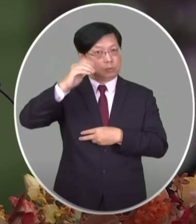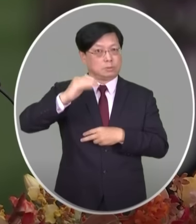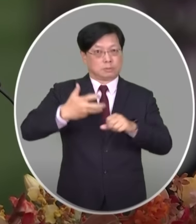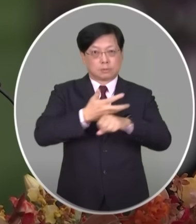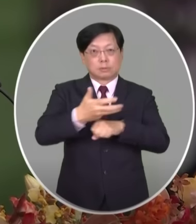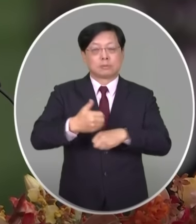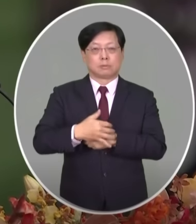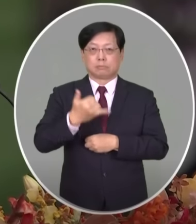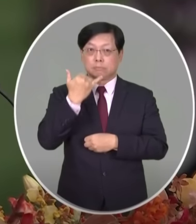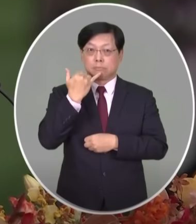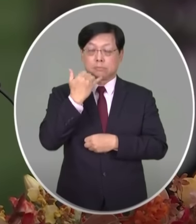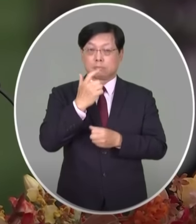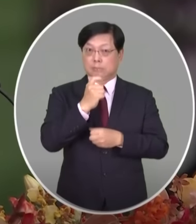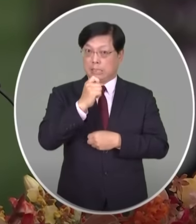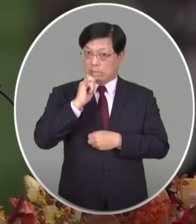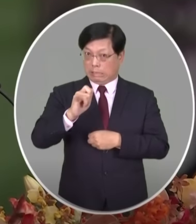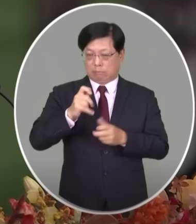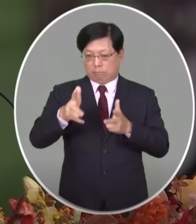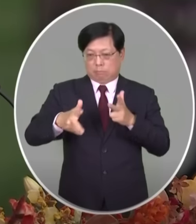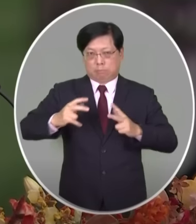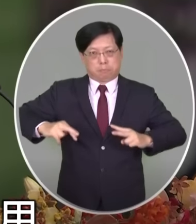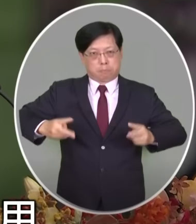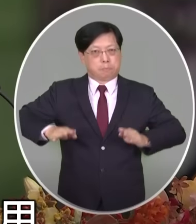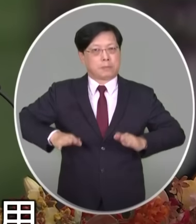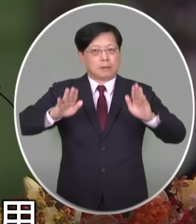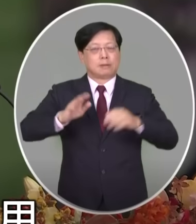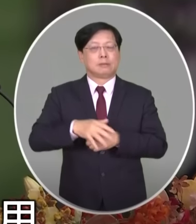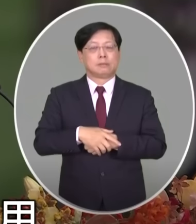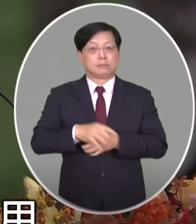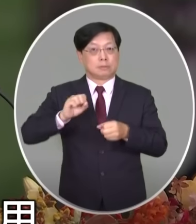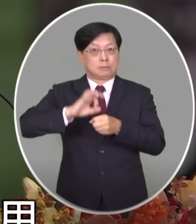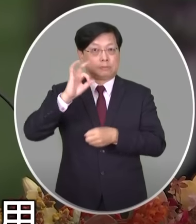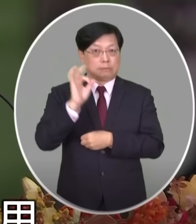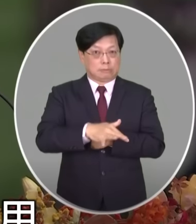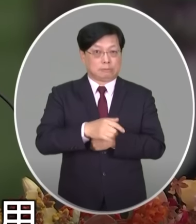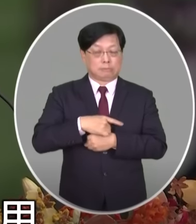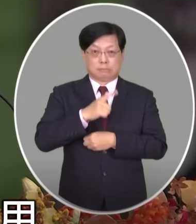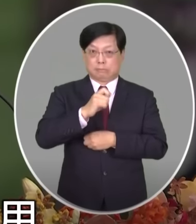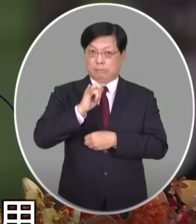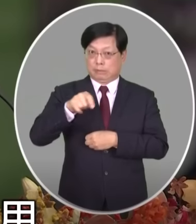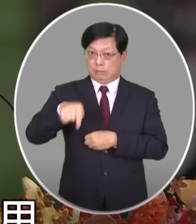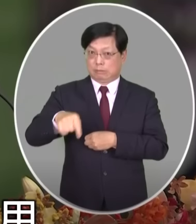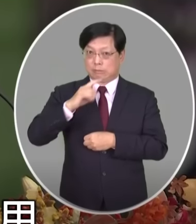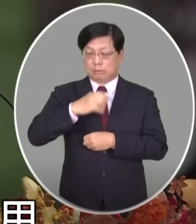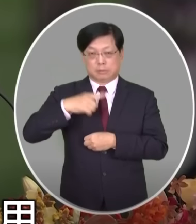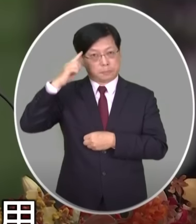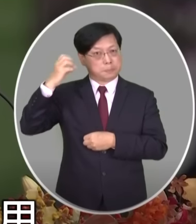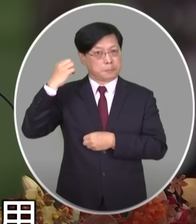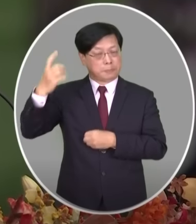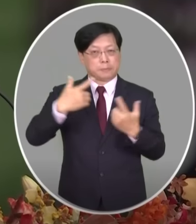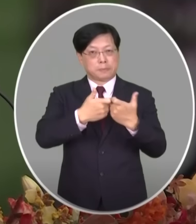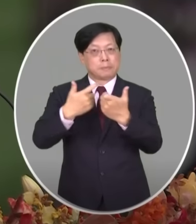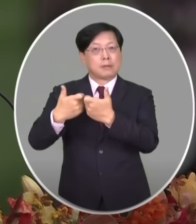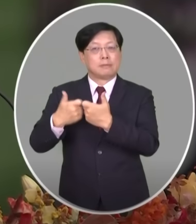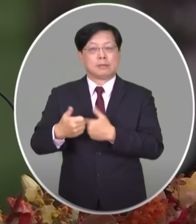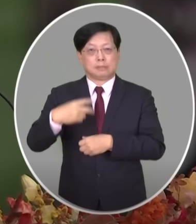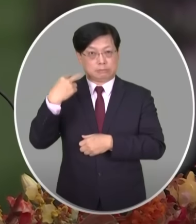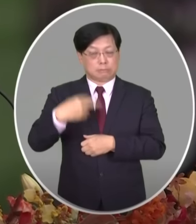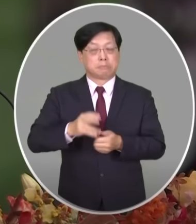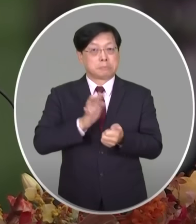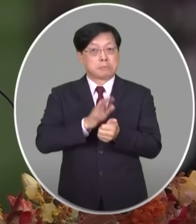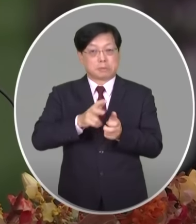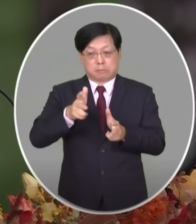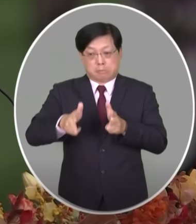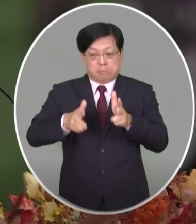人工智慧产业化，加速人工智慧的创新应用，并让产